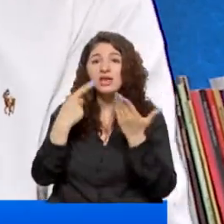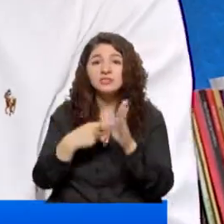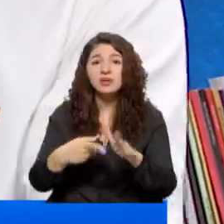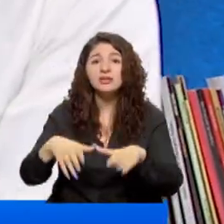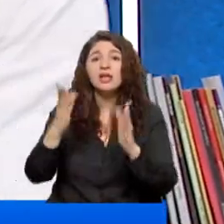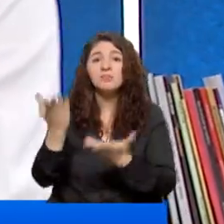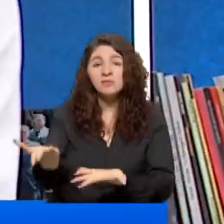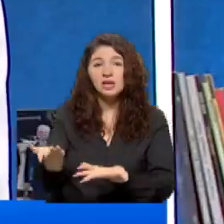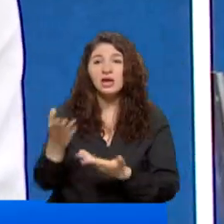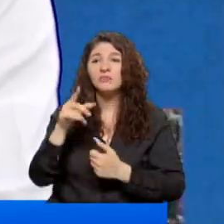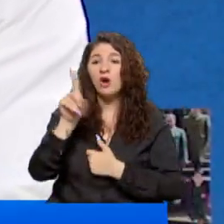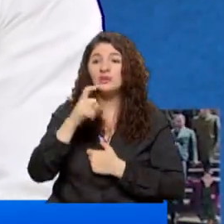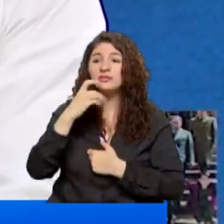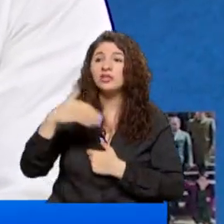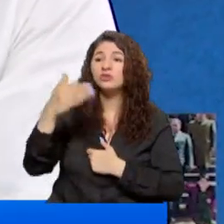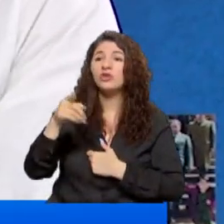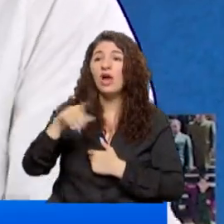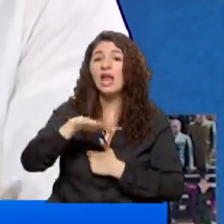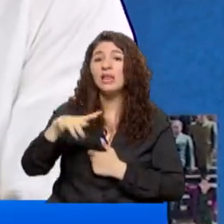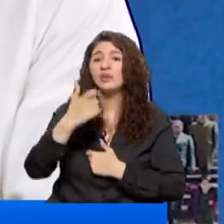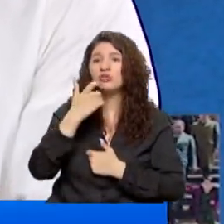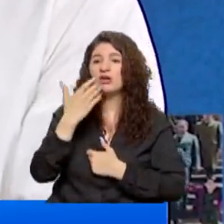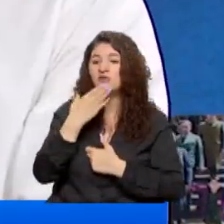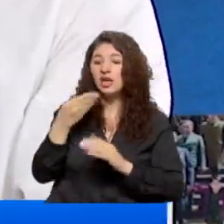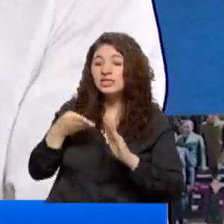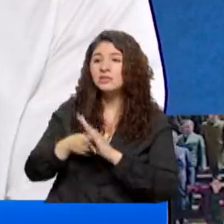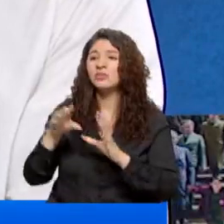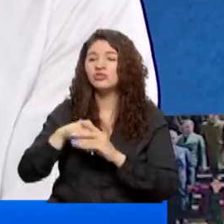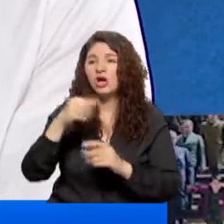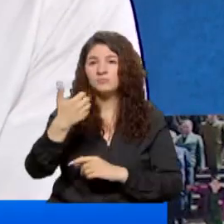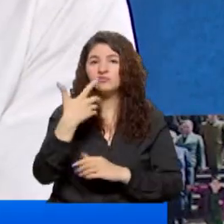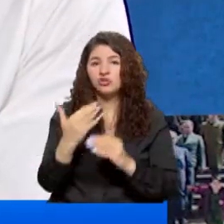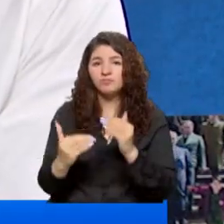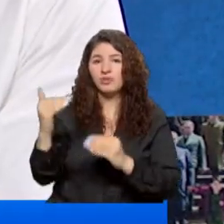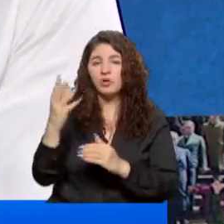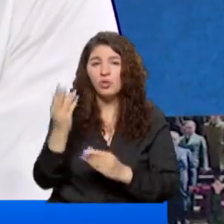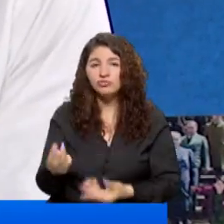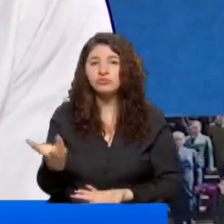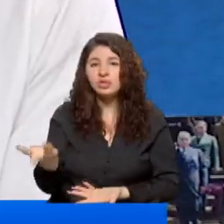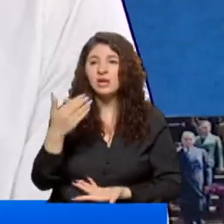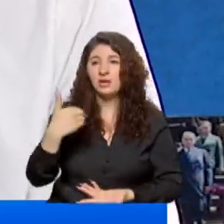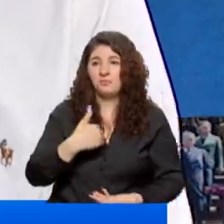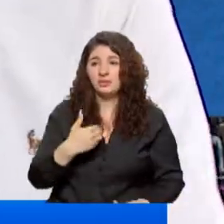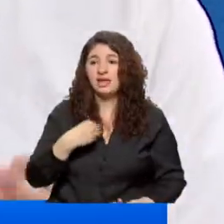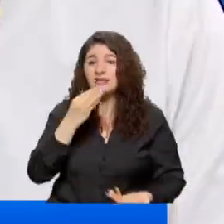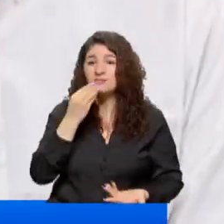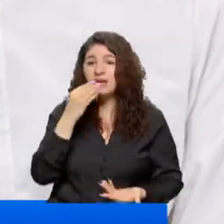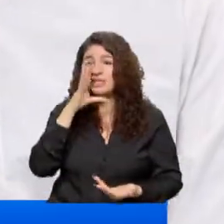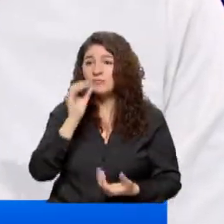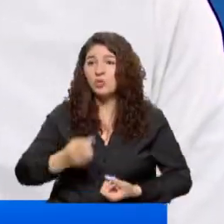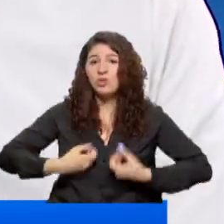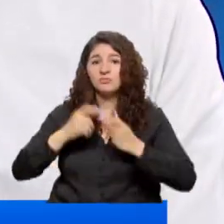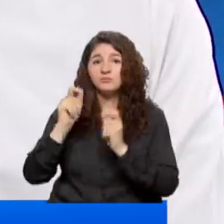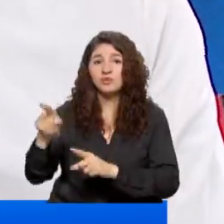ispatı değil mi şimdi 10 sene sonra o 55 yaş gençler girmediği için 65 yaşa geldiği zaman biz gıdayı